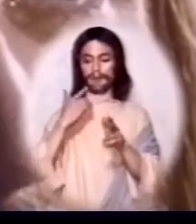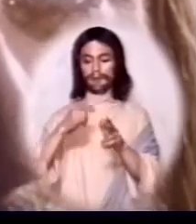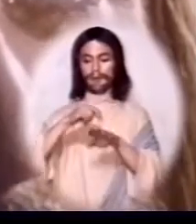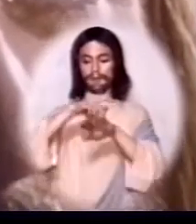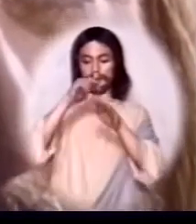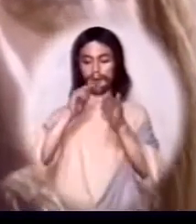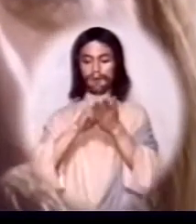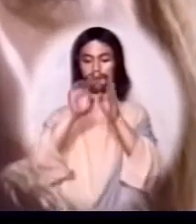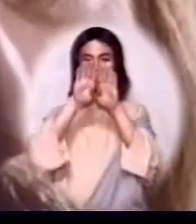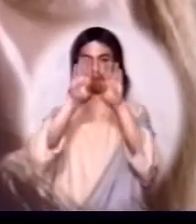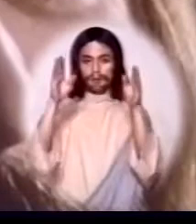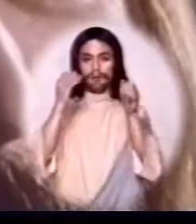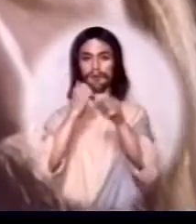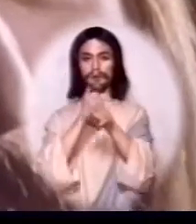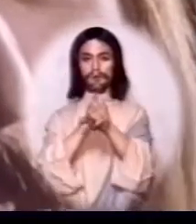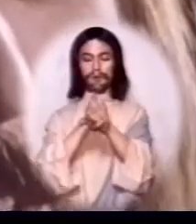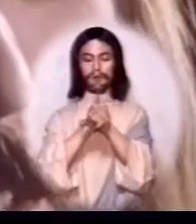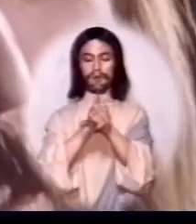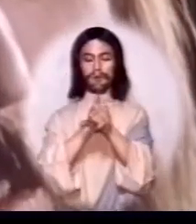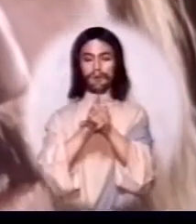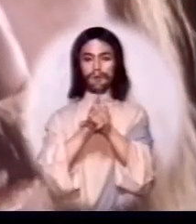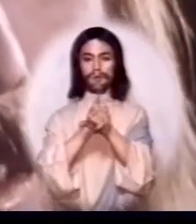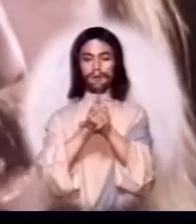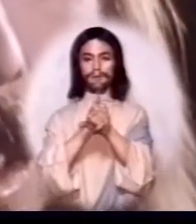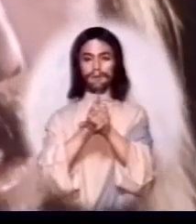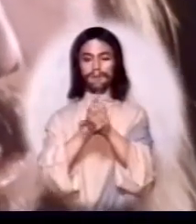지금 나는 내 마음의 문을 열고